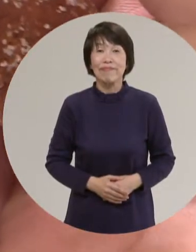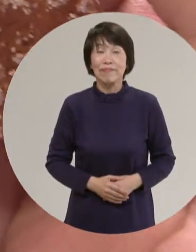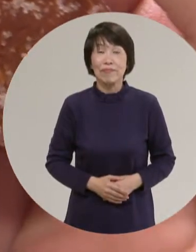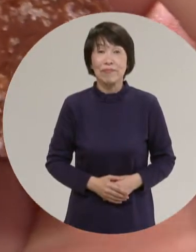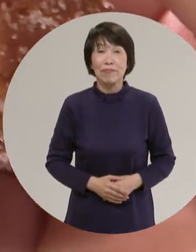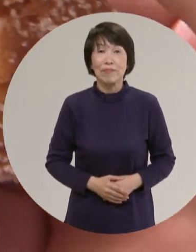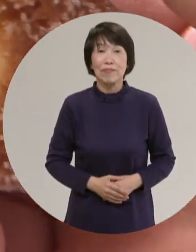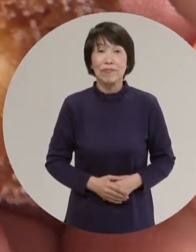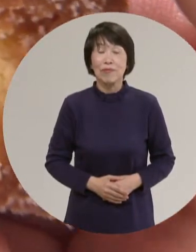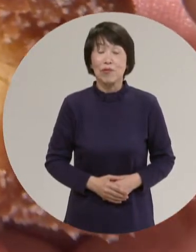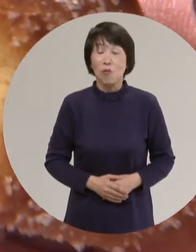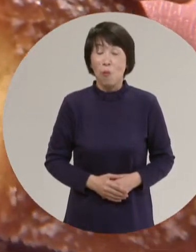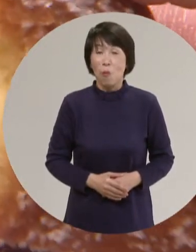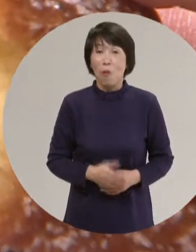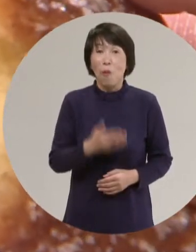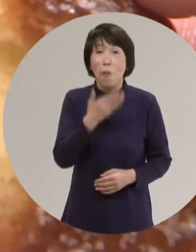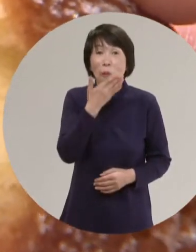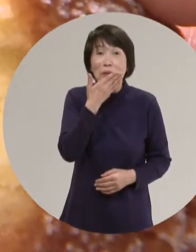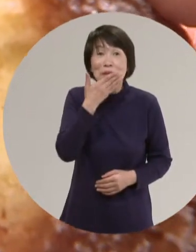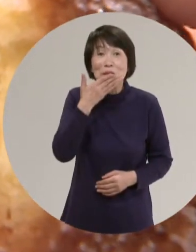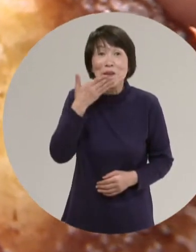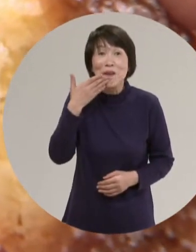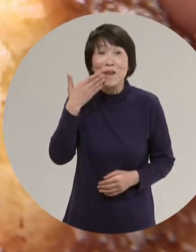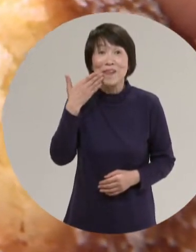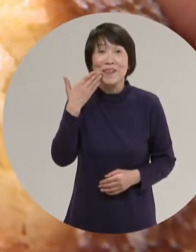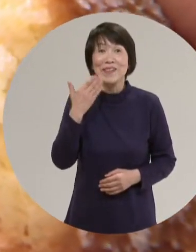おお、美味しそう。